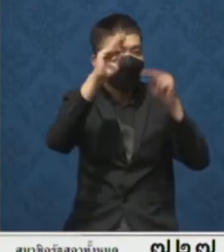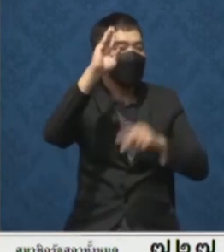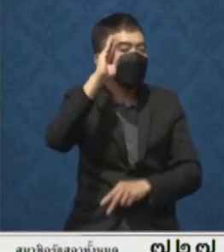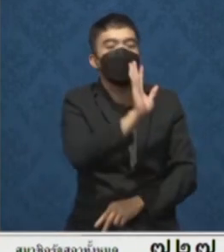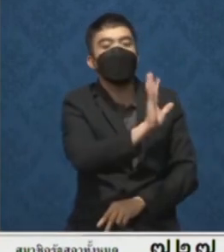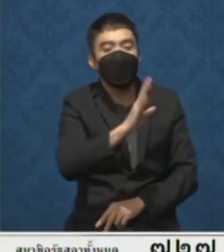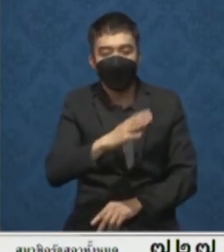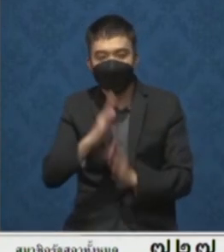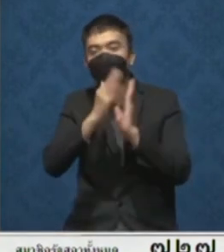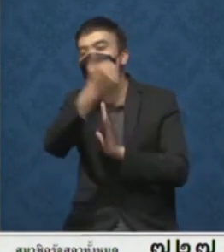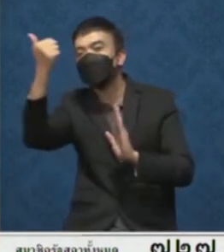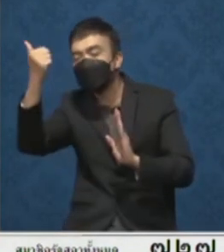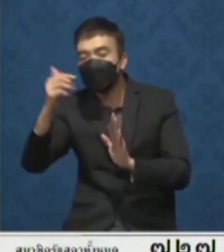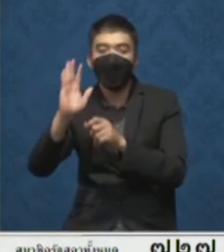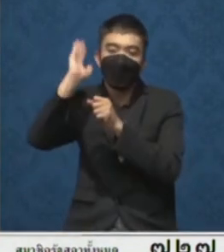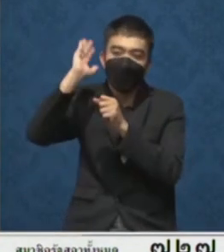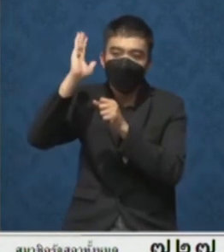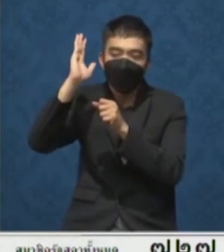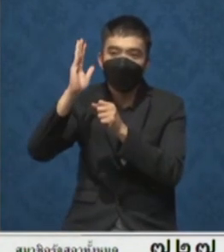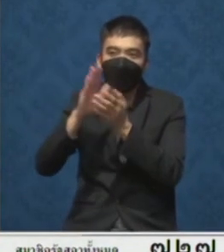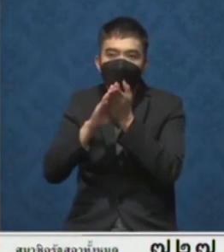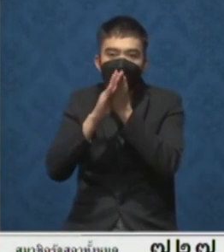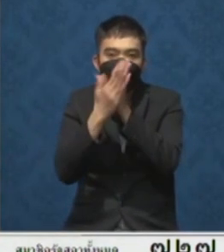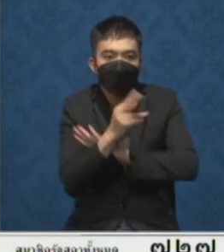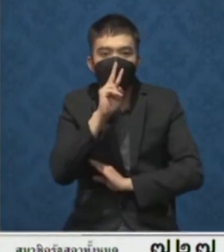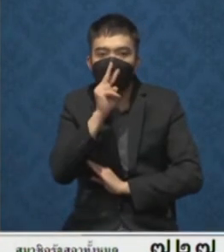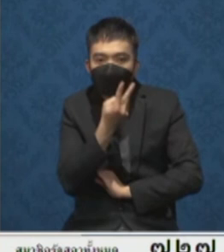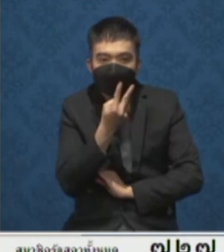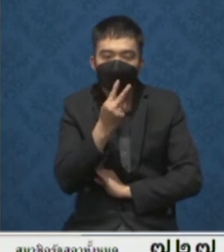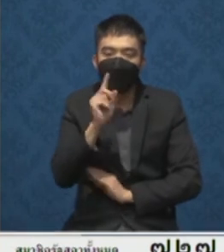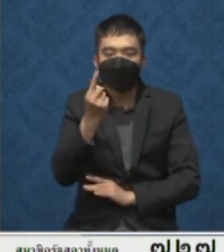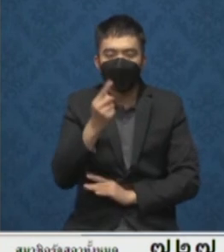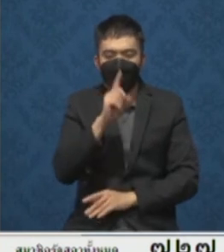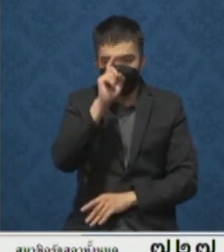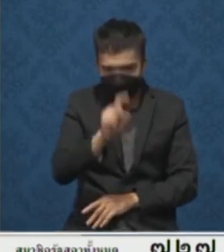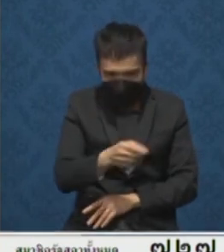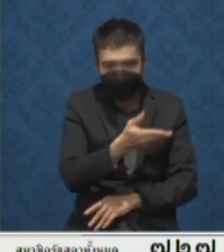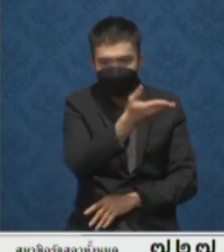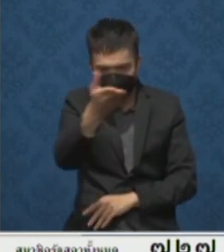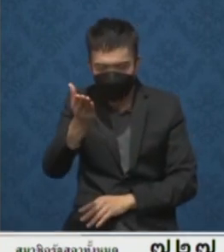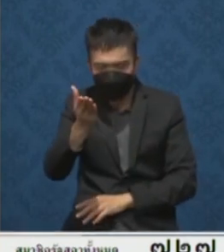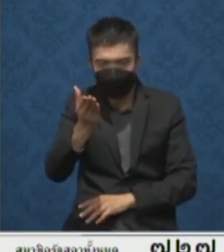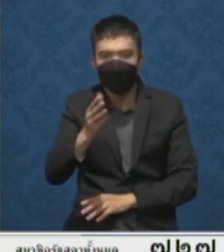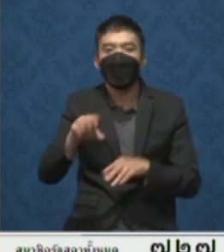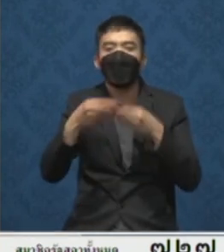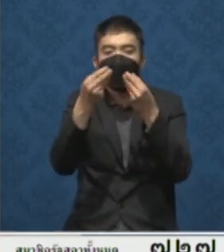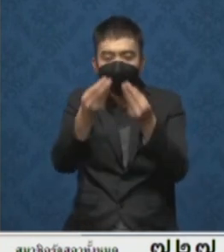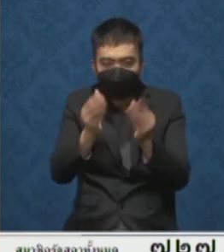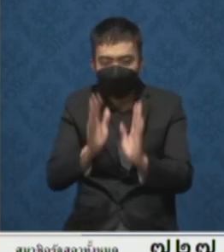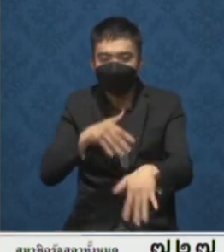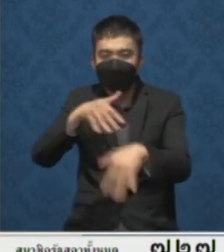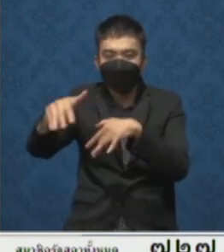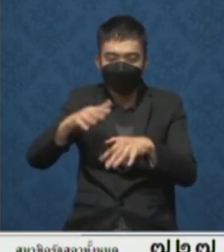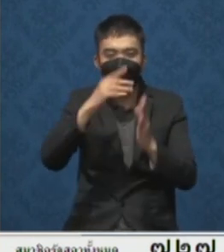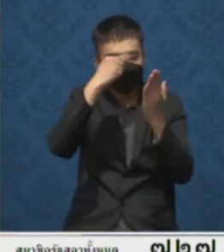ฉันจึงขอเรียกร้องไปยังสมาชิกวุฒิสภาโปรดเห็นแก่บ้านเมืองเห็นแก่หลักในการปกครองในระบอบประชาธิปไตยเพื่อให้บ้